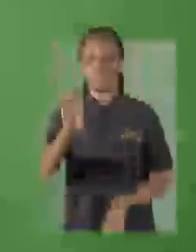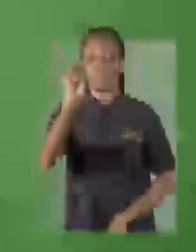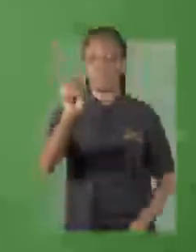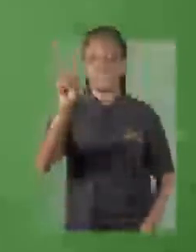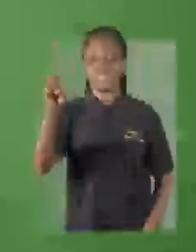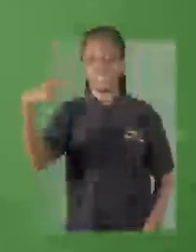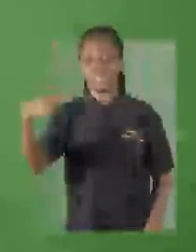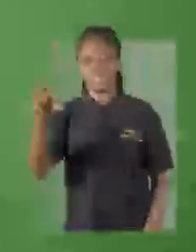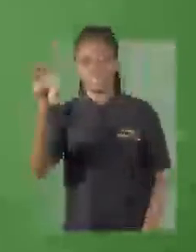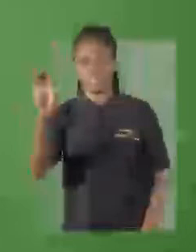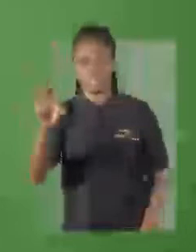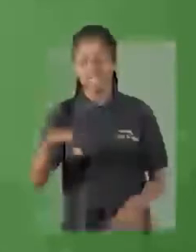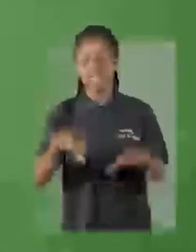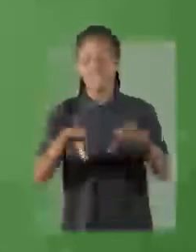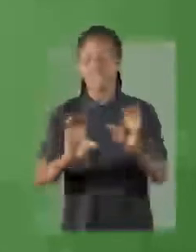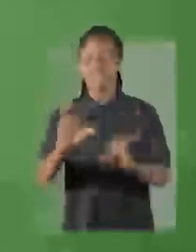classes de 3e.